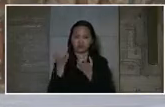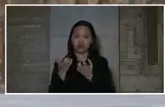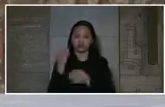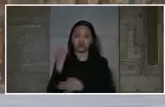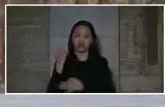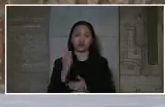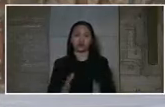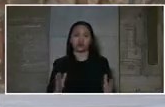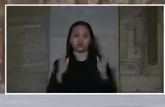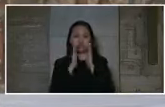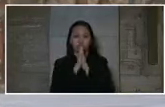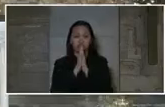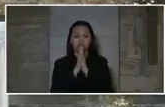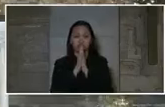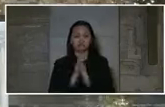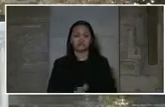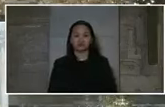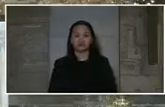Amen.